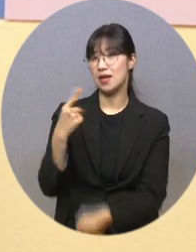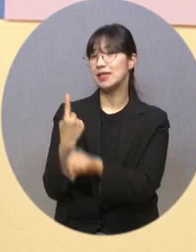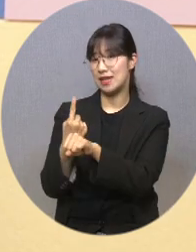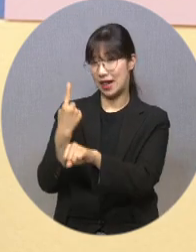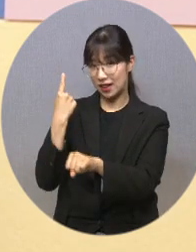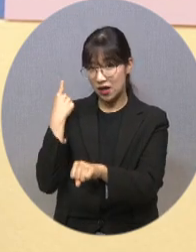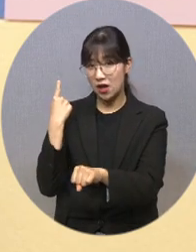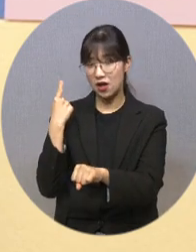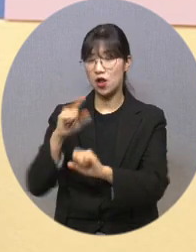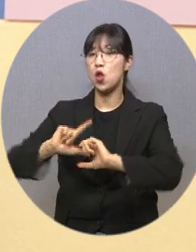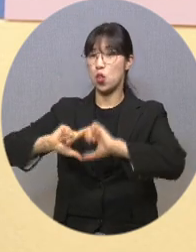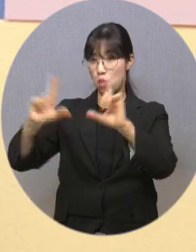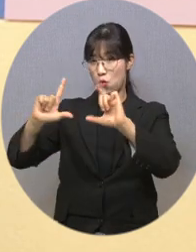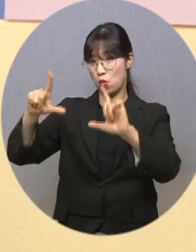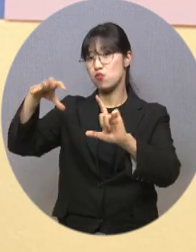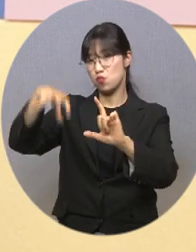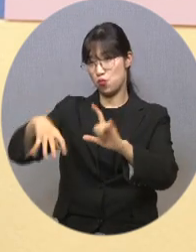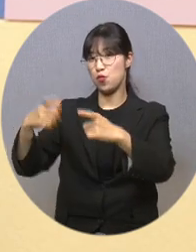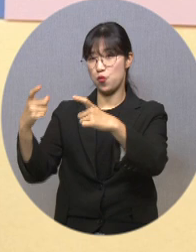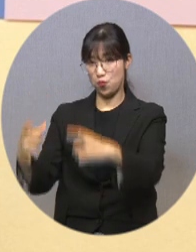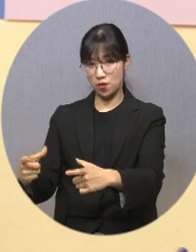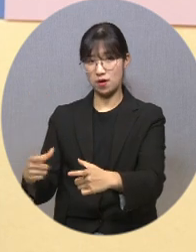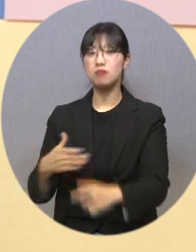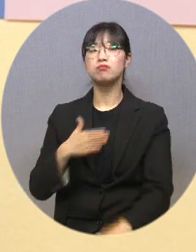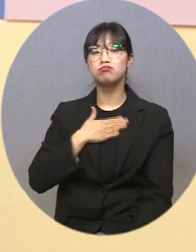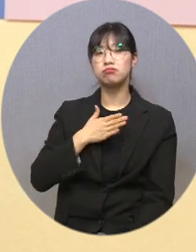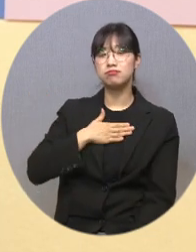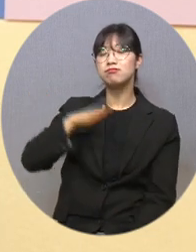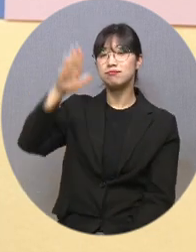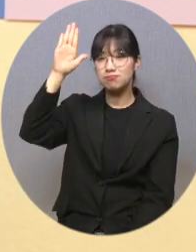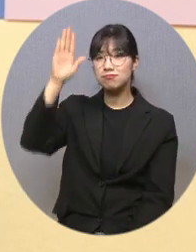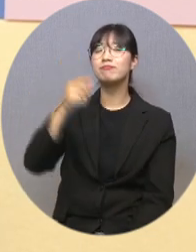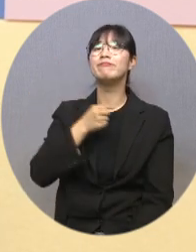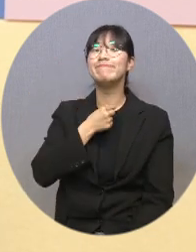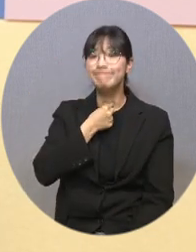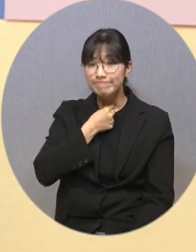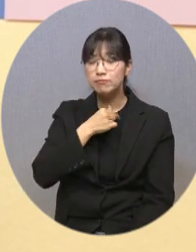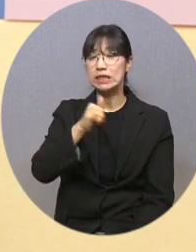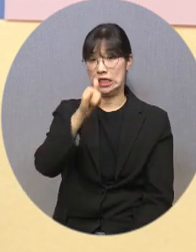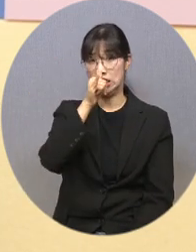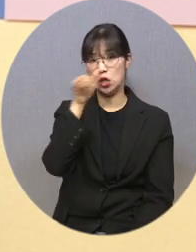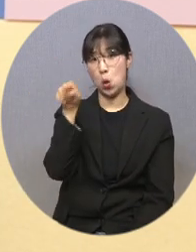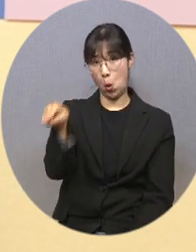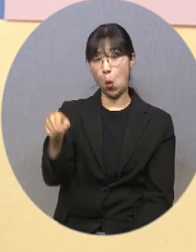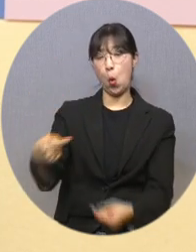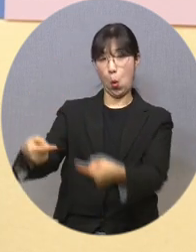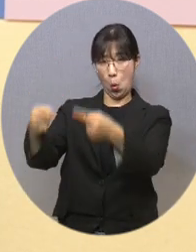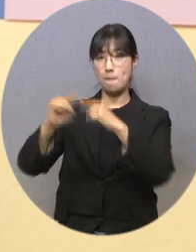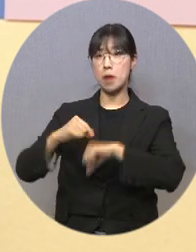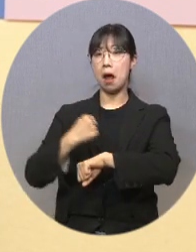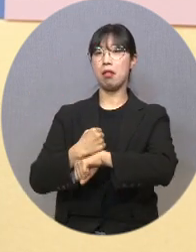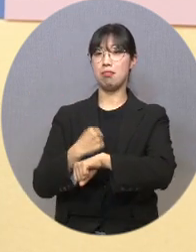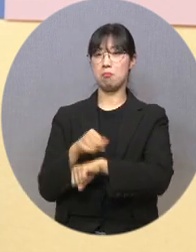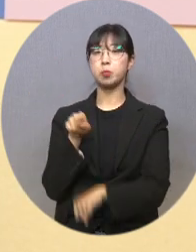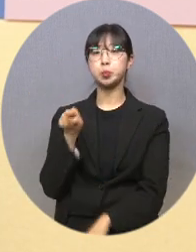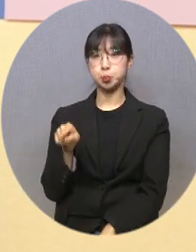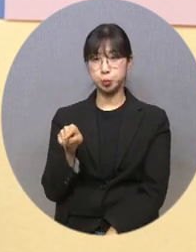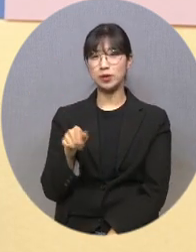작년에 동부권에서 우리도 한번 동부권에 이 평생교육지원센터를 한번 맡아서 운영을